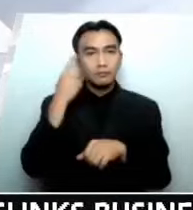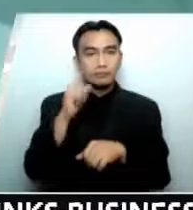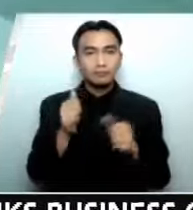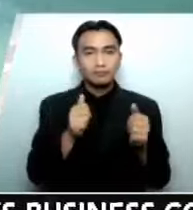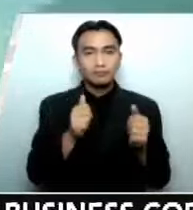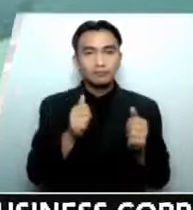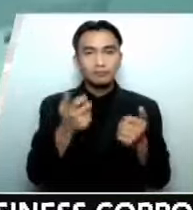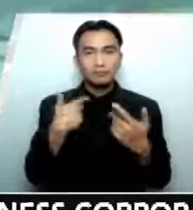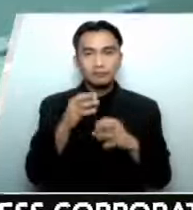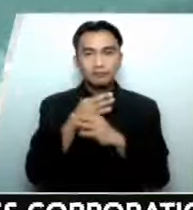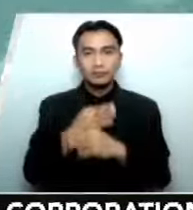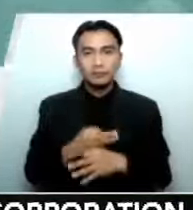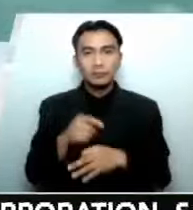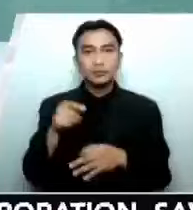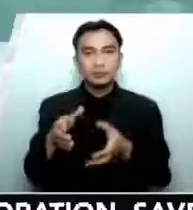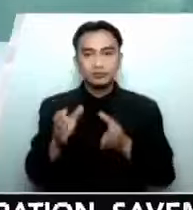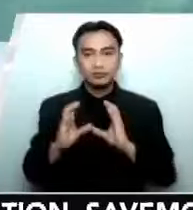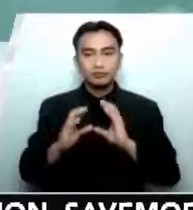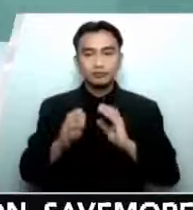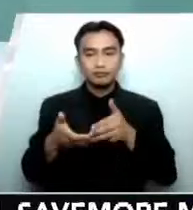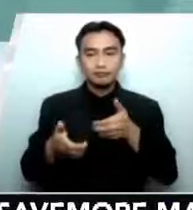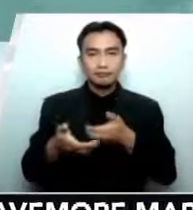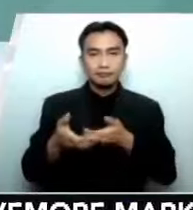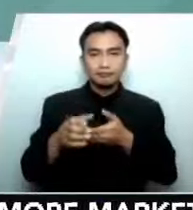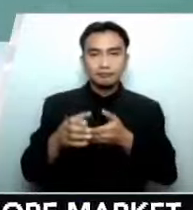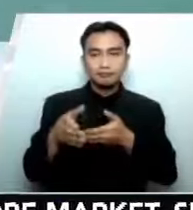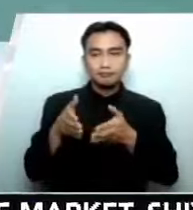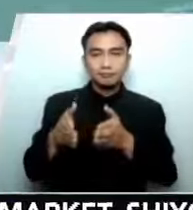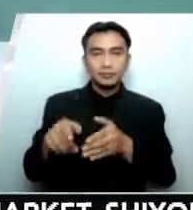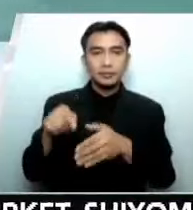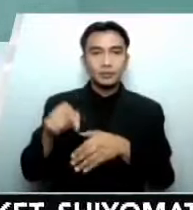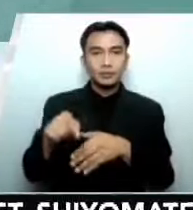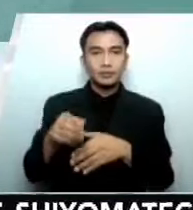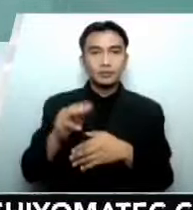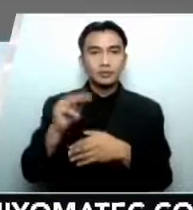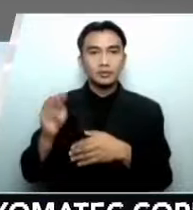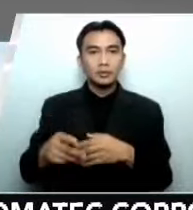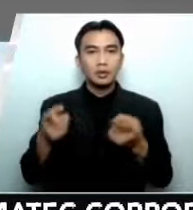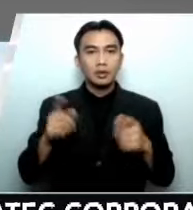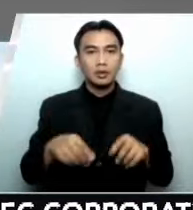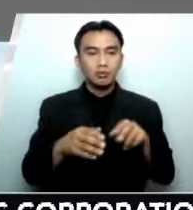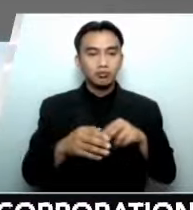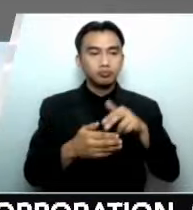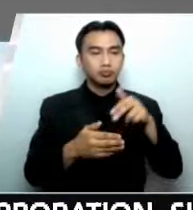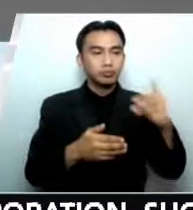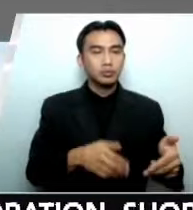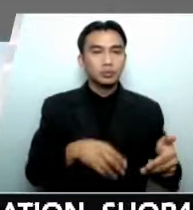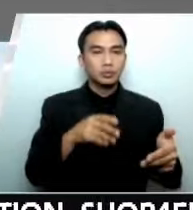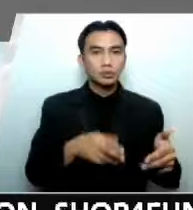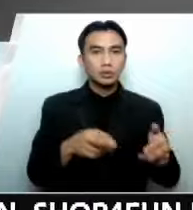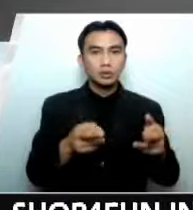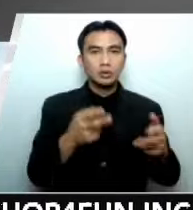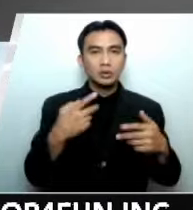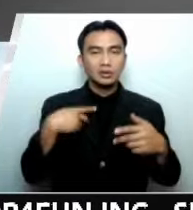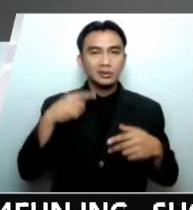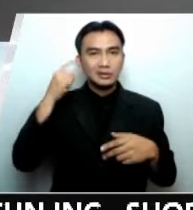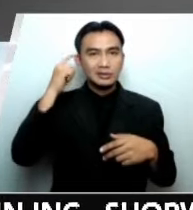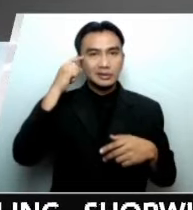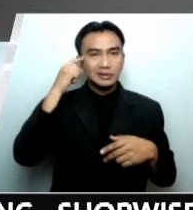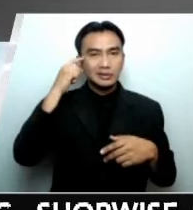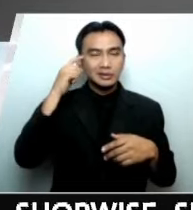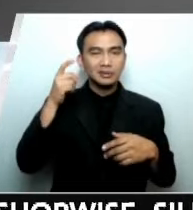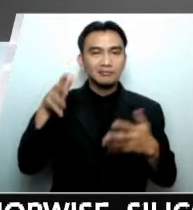Sa lakas ng pagsabog, tumilapon ng biktima sa ilog at nagtamo ng matinding sugat sa ulo. May sunog at bali rin siya